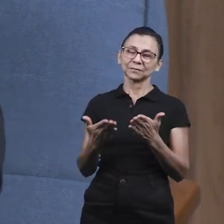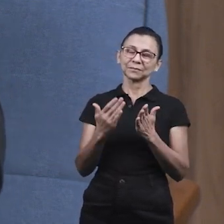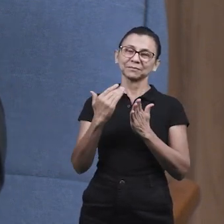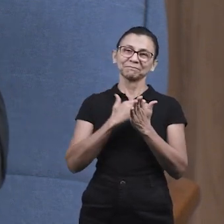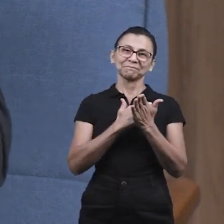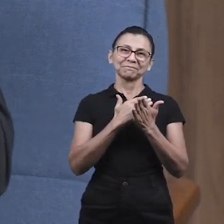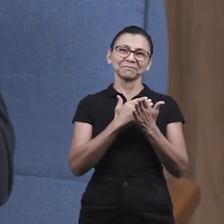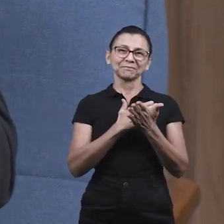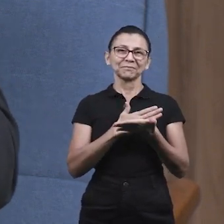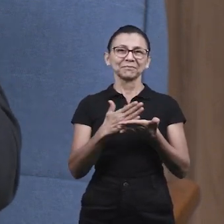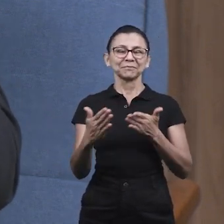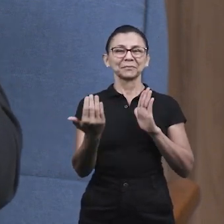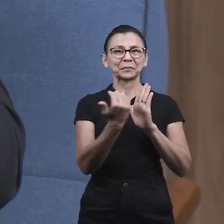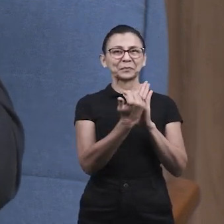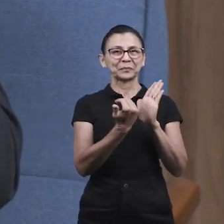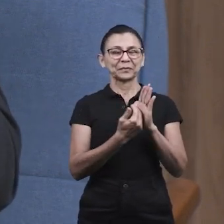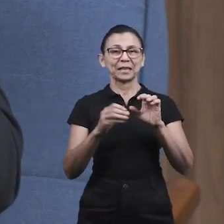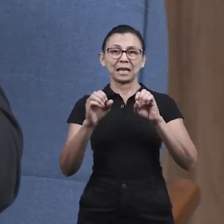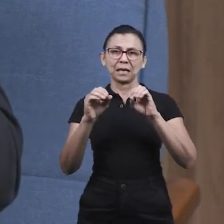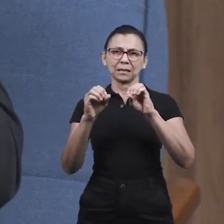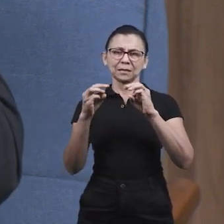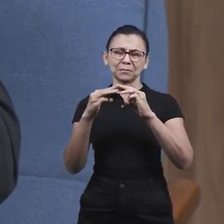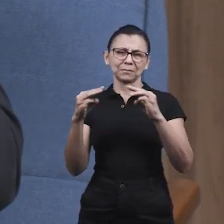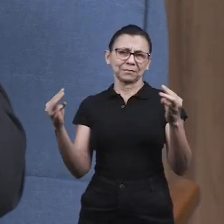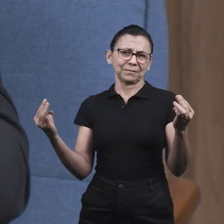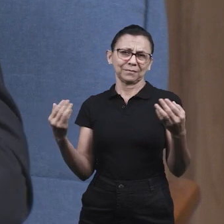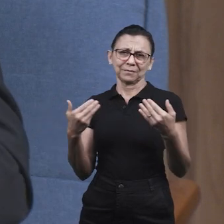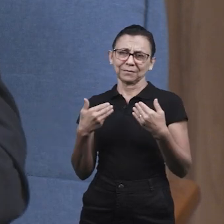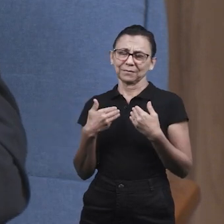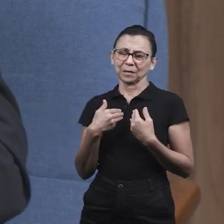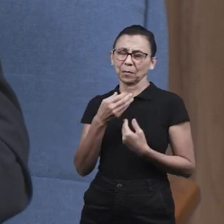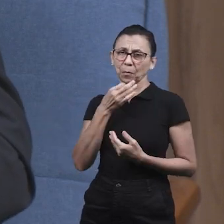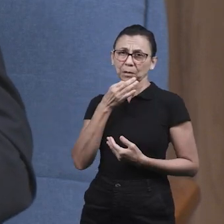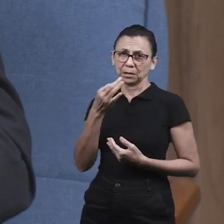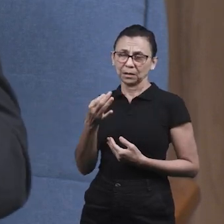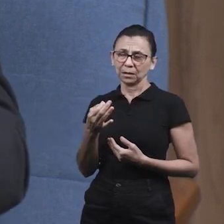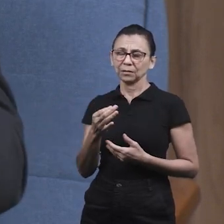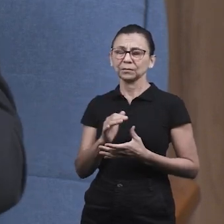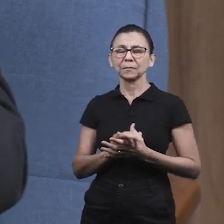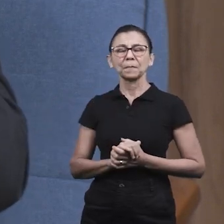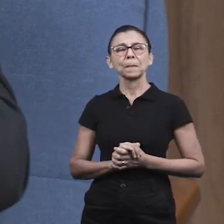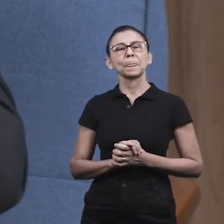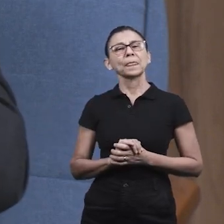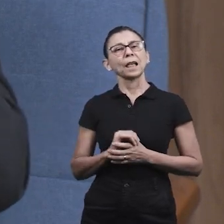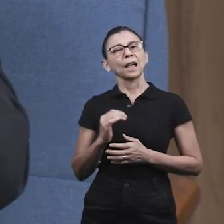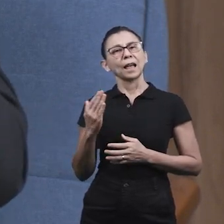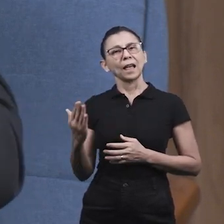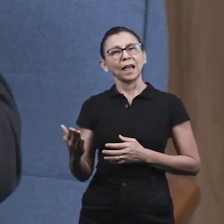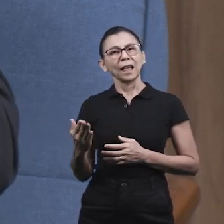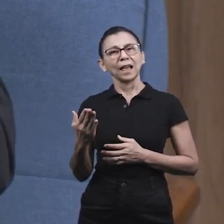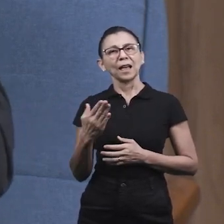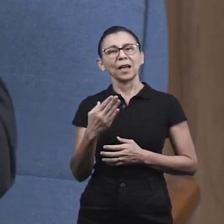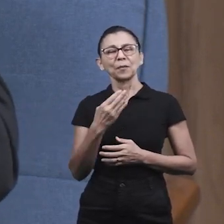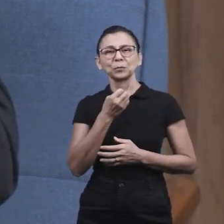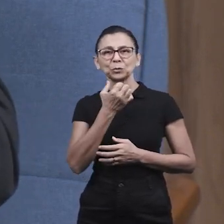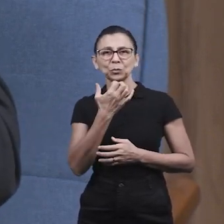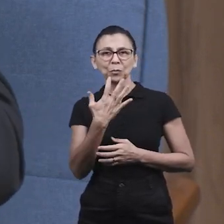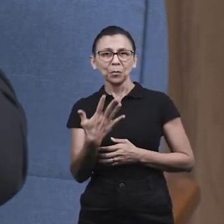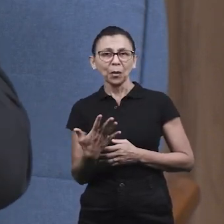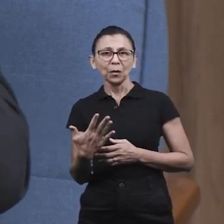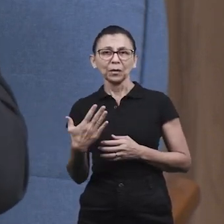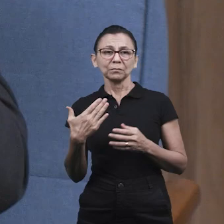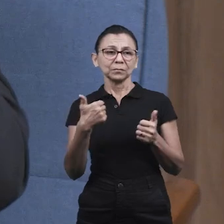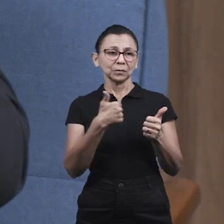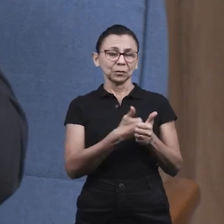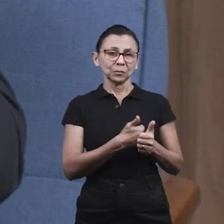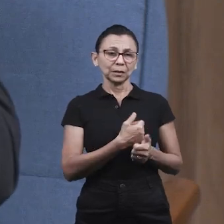Maintenant, nous commençons le volet Les sons du Manaïm, qui pour moi, c'est un moment spécial de la programmation, car j'ai la